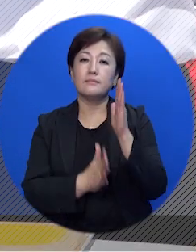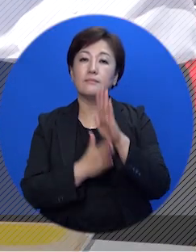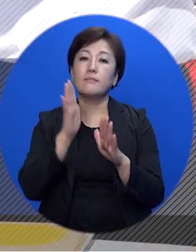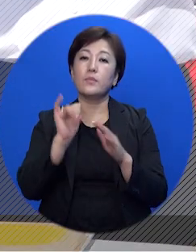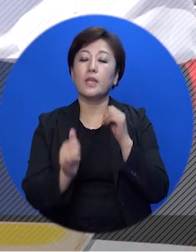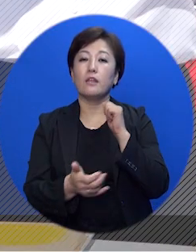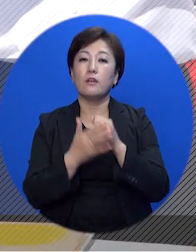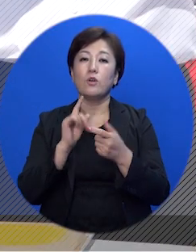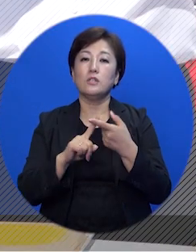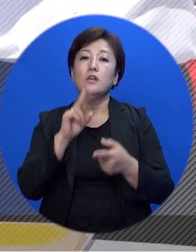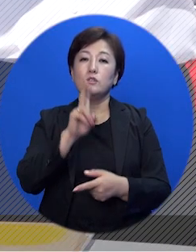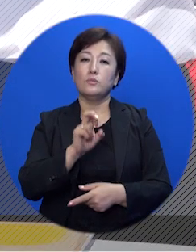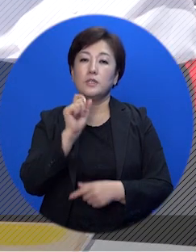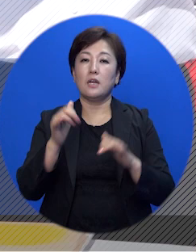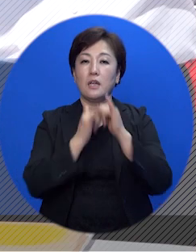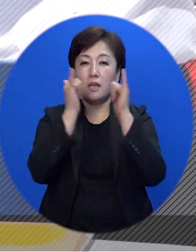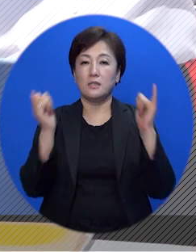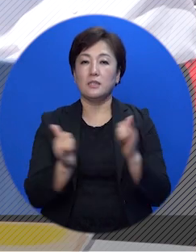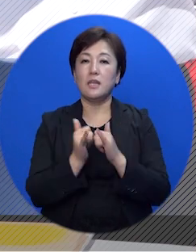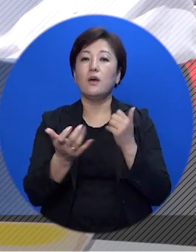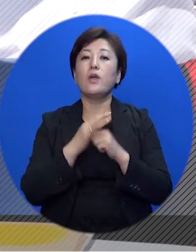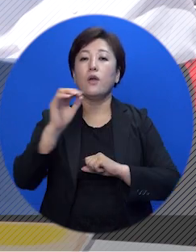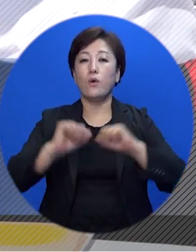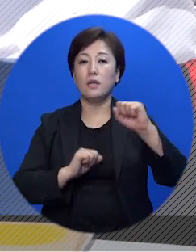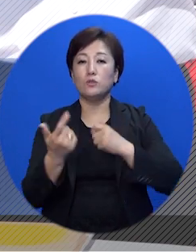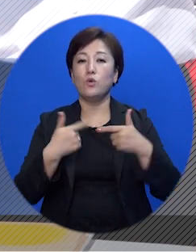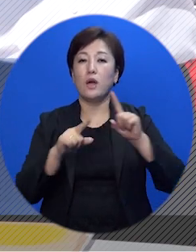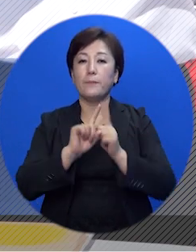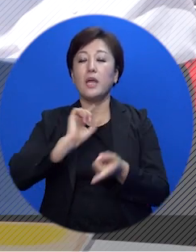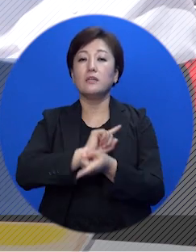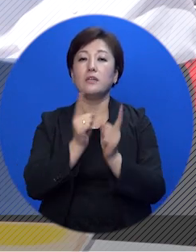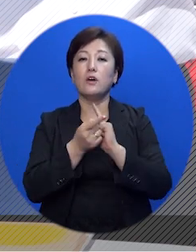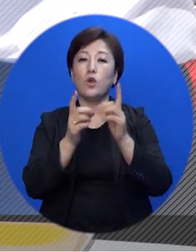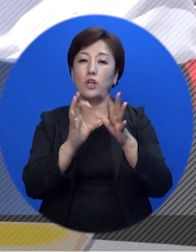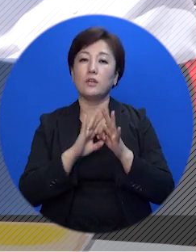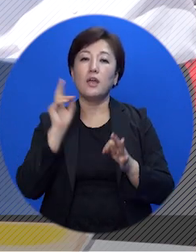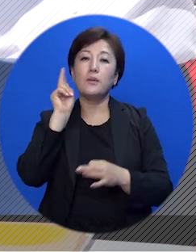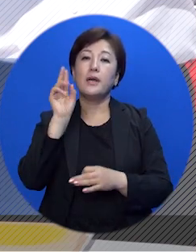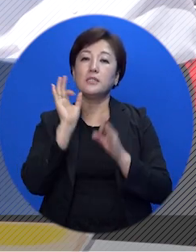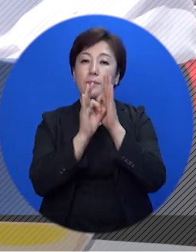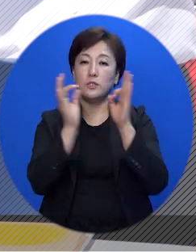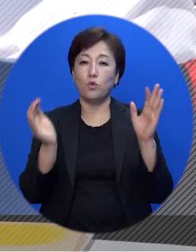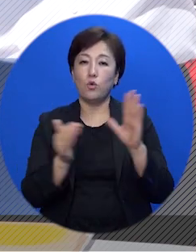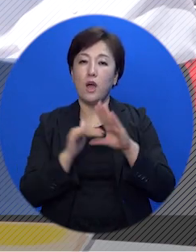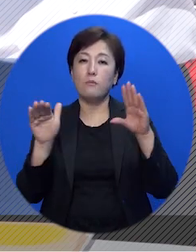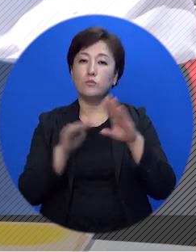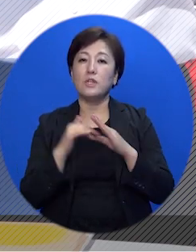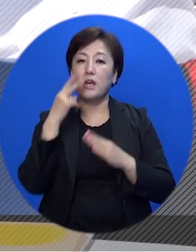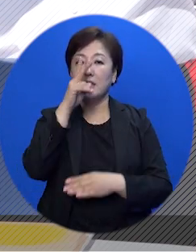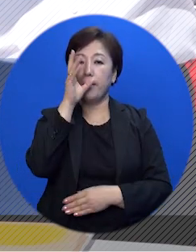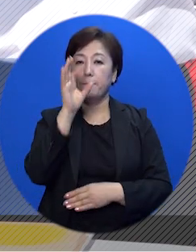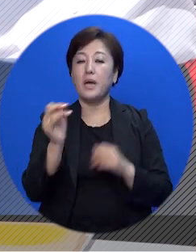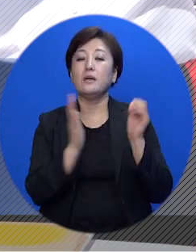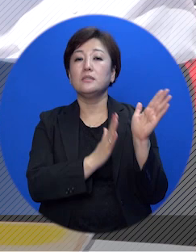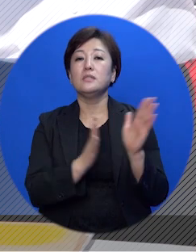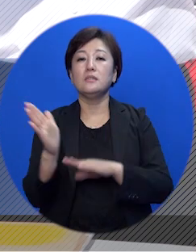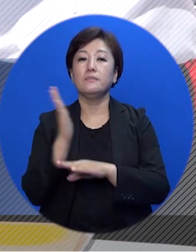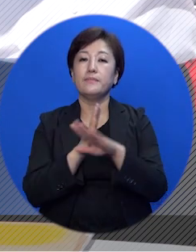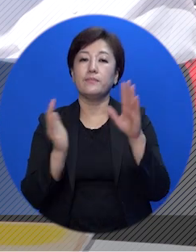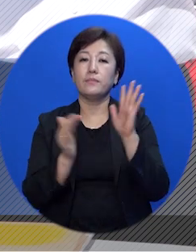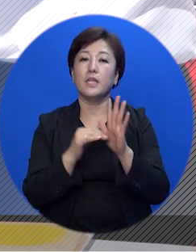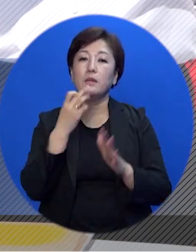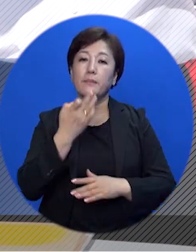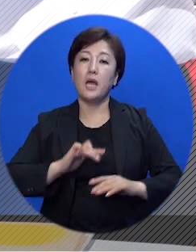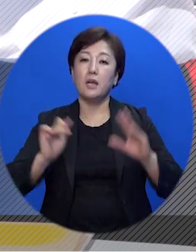울산시는 21개 사회공헌 협약 기업과 공동으로 2박 3일간 제주도 문화 탐방을 진행합니다. 이에 앞서